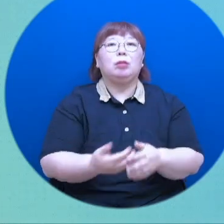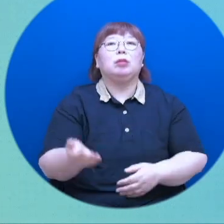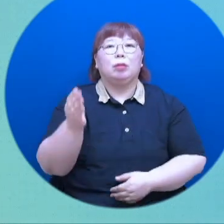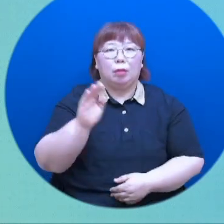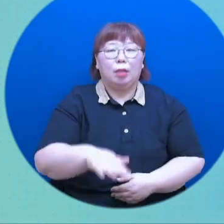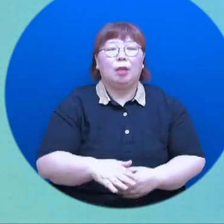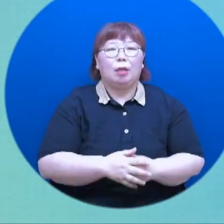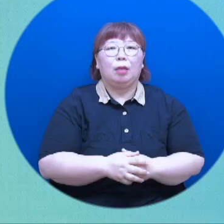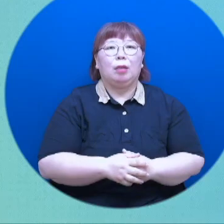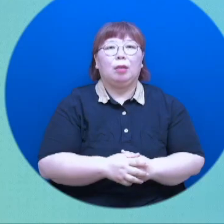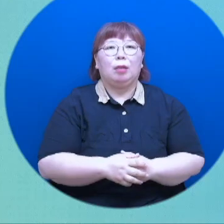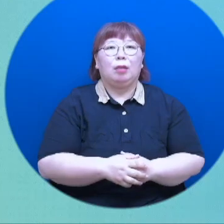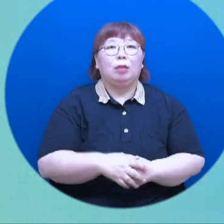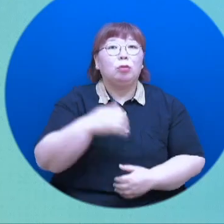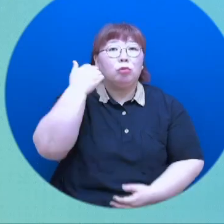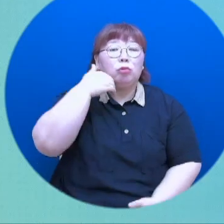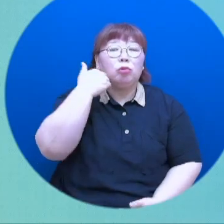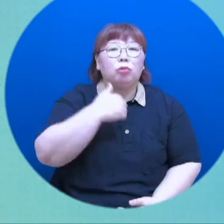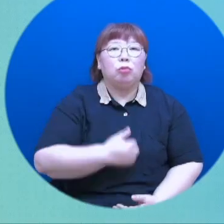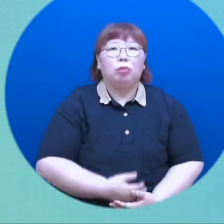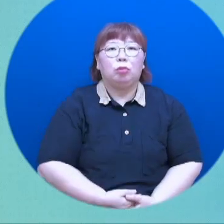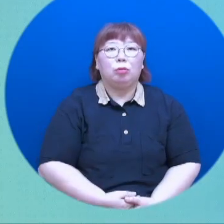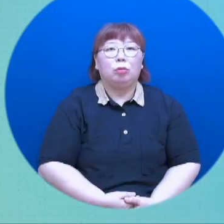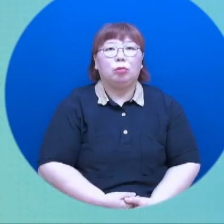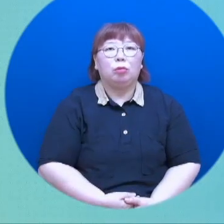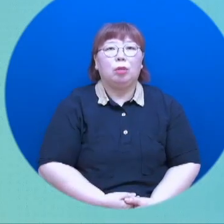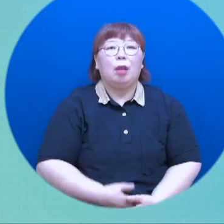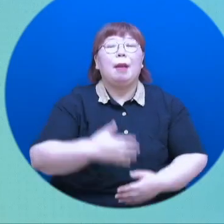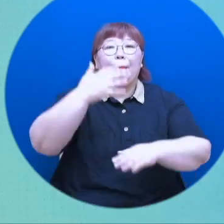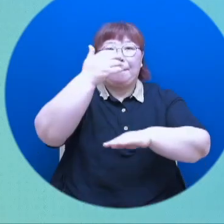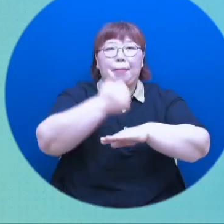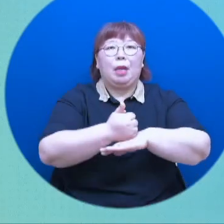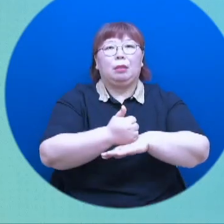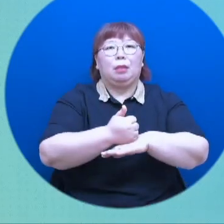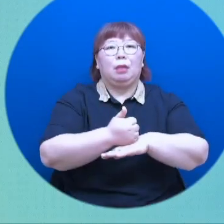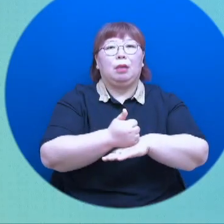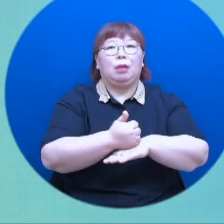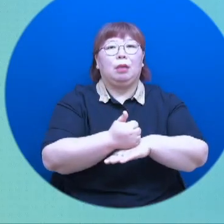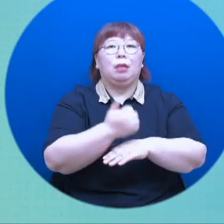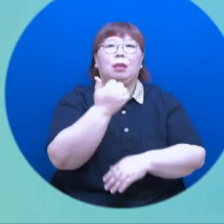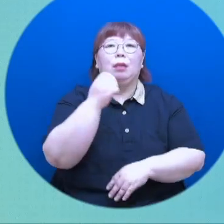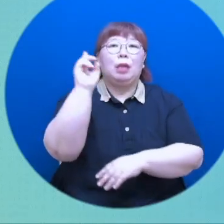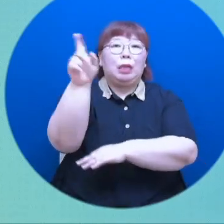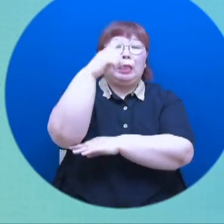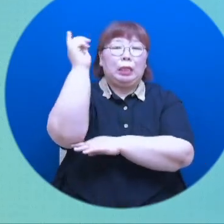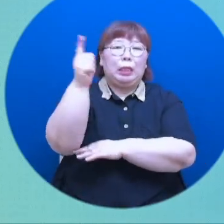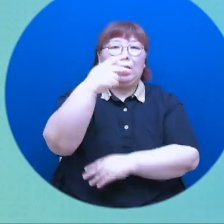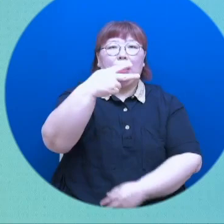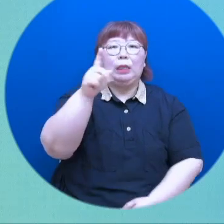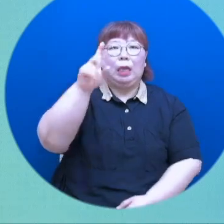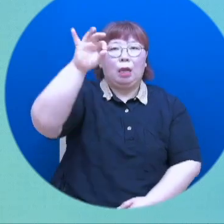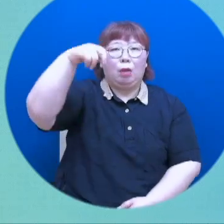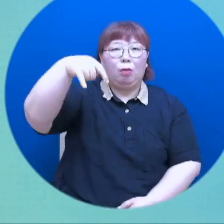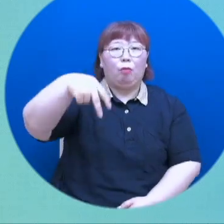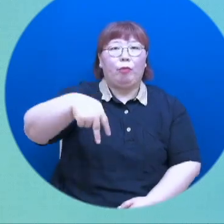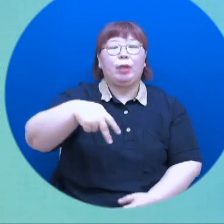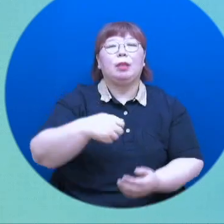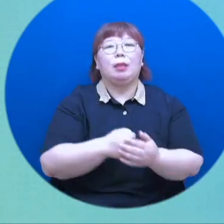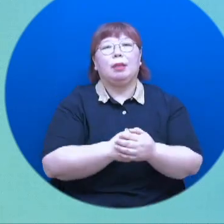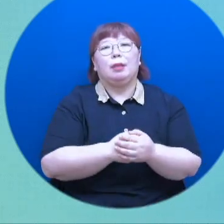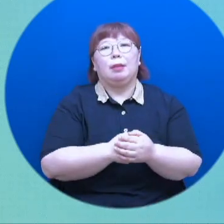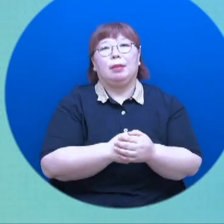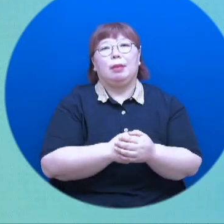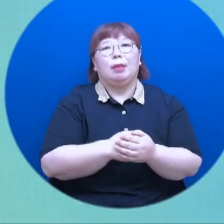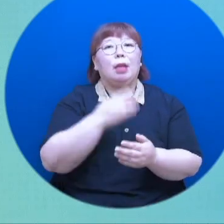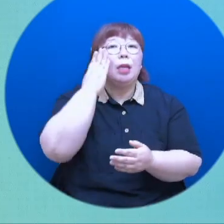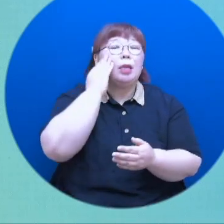그러면 누굽니까? 다윗에게 기름 붓어요. 그러면 다윗이 무엇이 훌륭해서 다윗에게